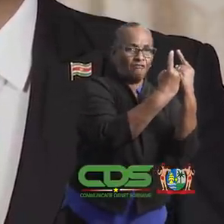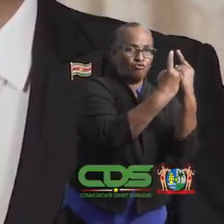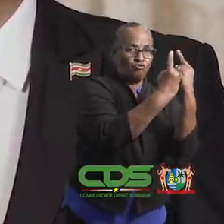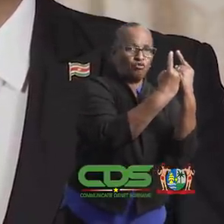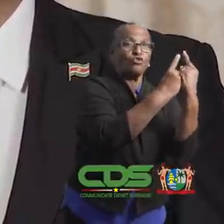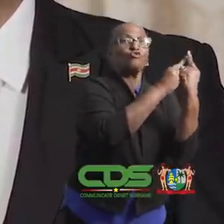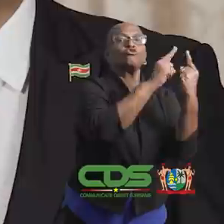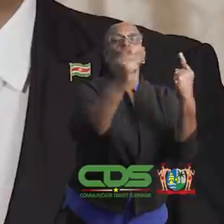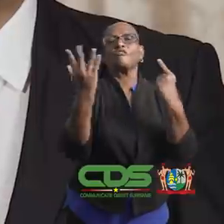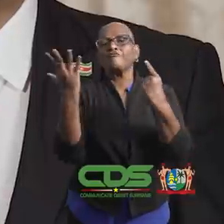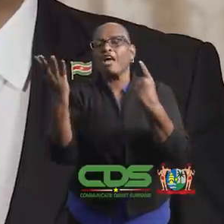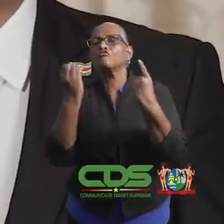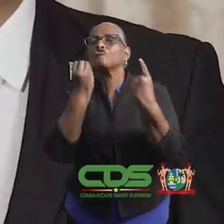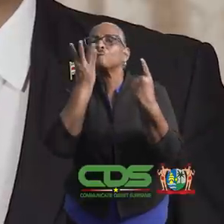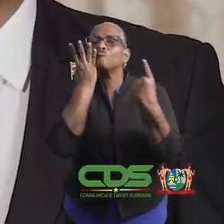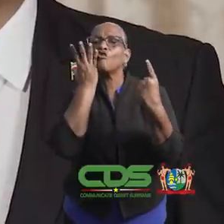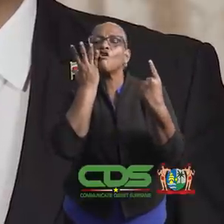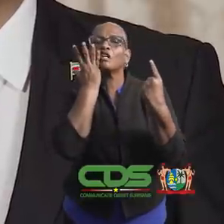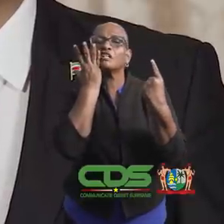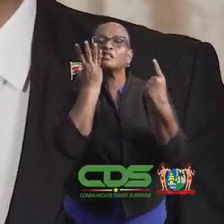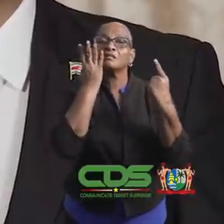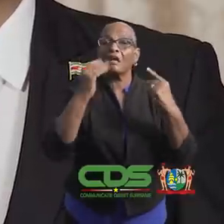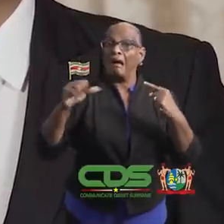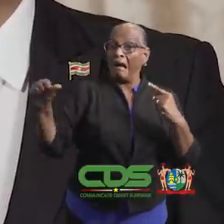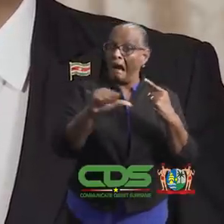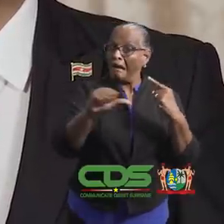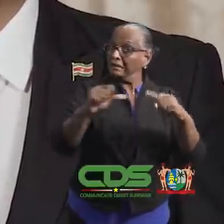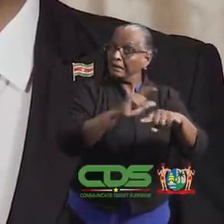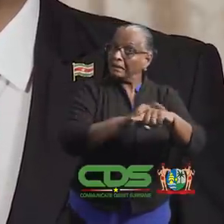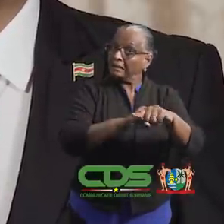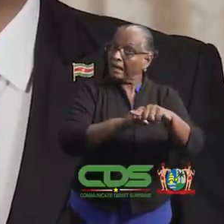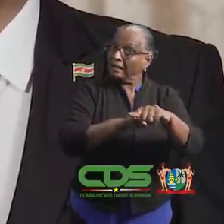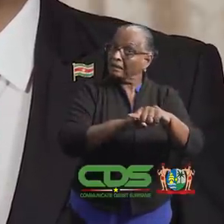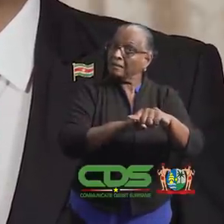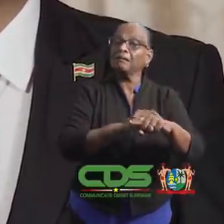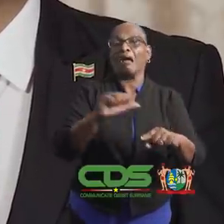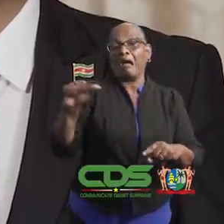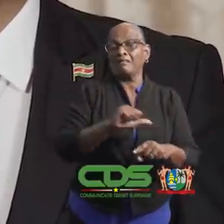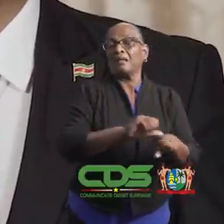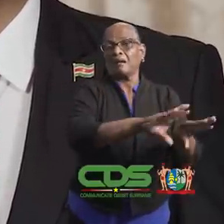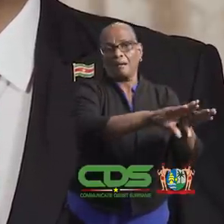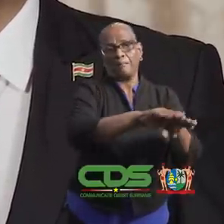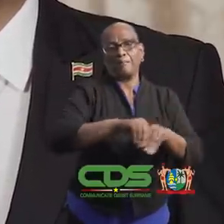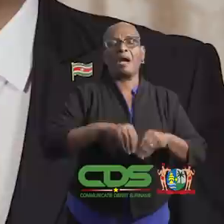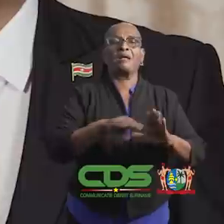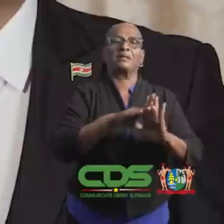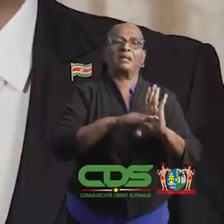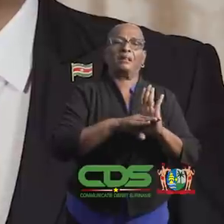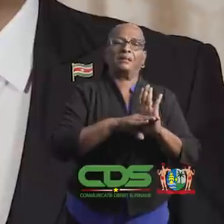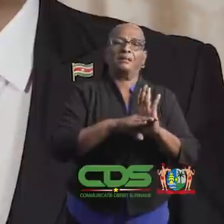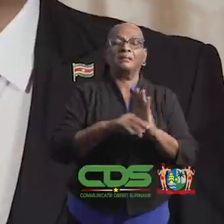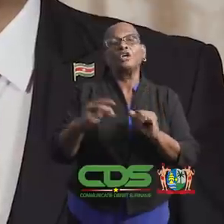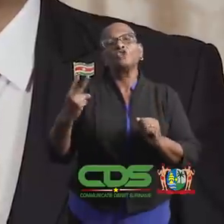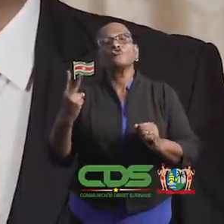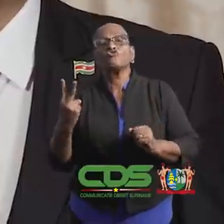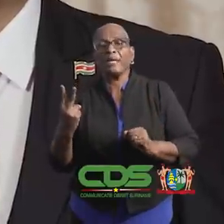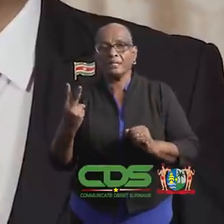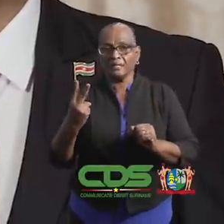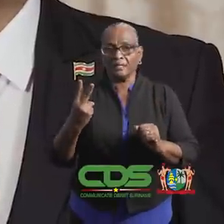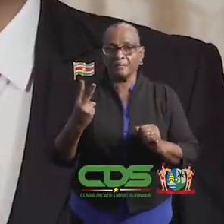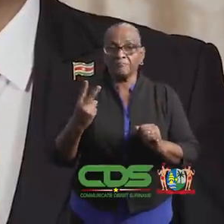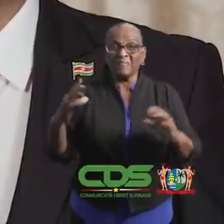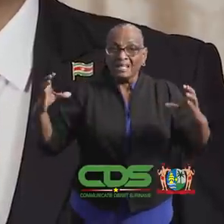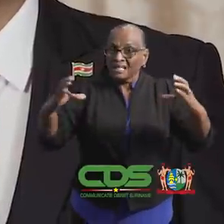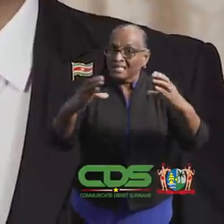uur in de ochtend. Buiten de tijden van het uitgaansverbod gelden de volgende maatregelen. Maatregel 2.